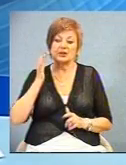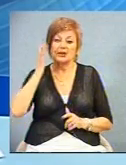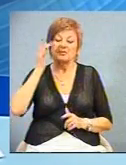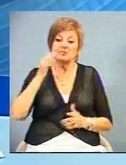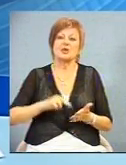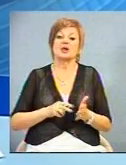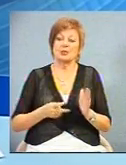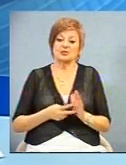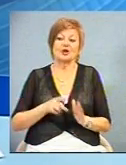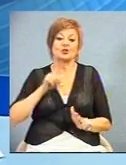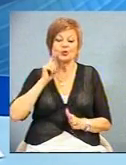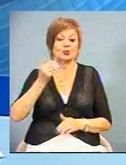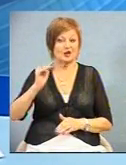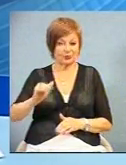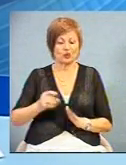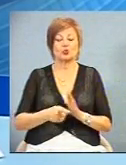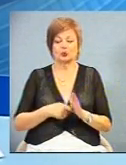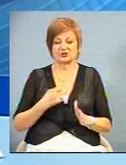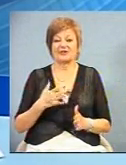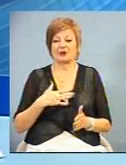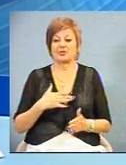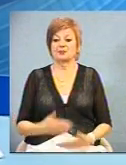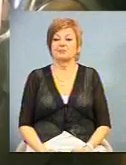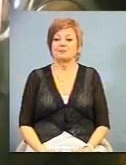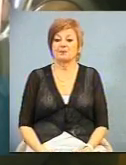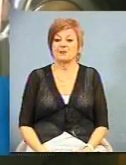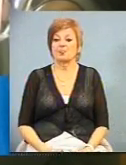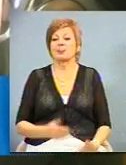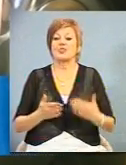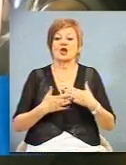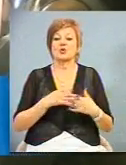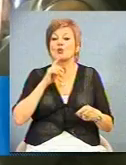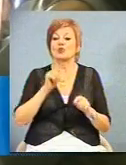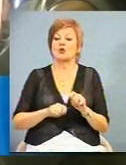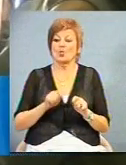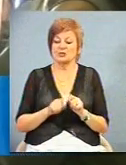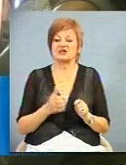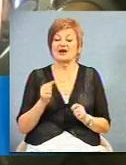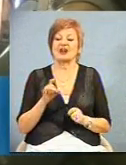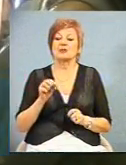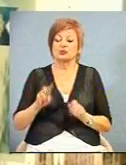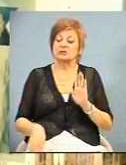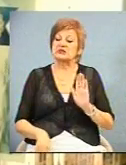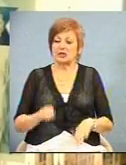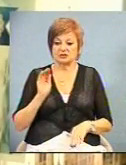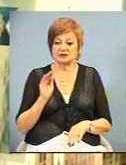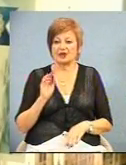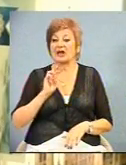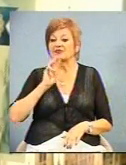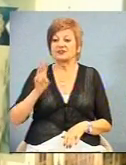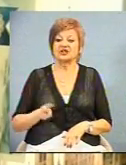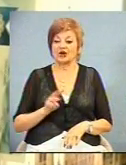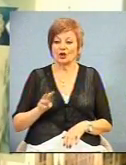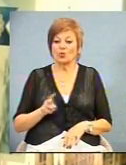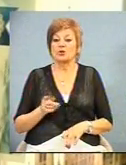плани юного вундеркінда дізнавалися журналісти Телекур'єра. Любов до експериментів Микола Авраменко мав з дитинства. У 3 роки хлопчик